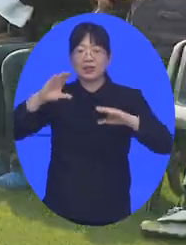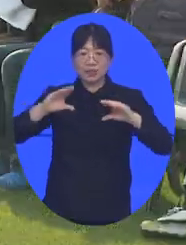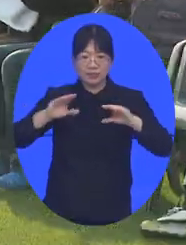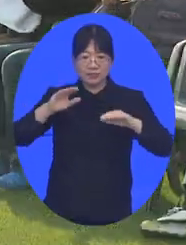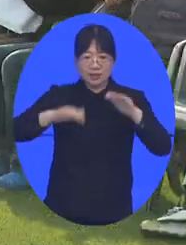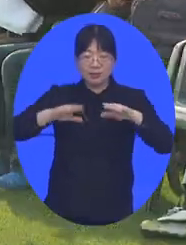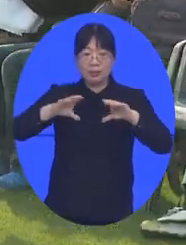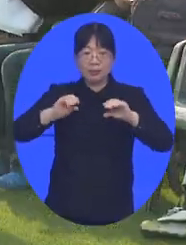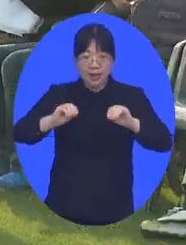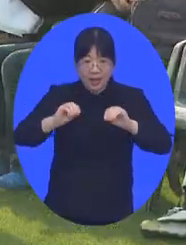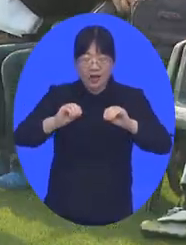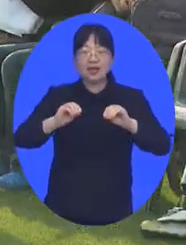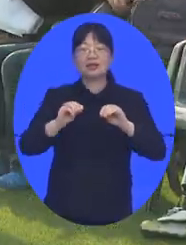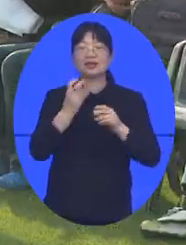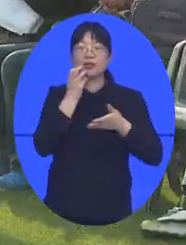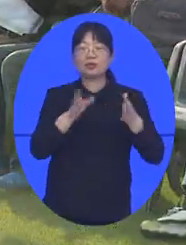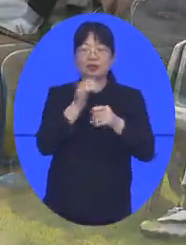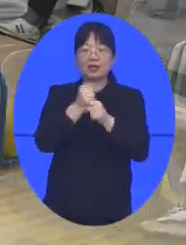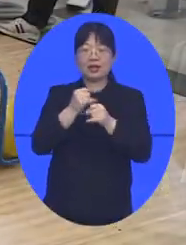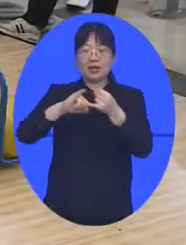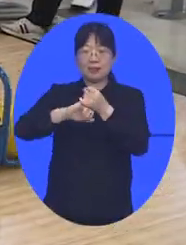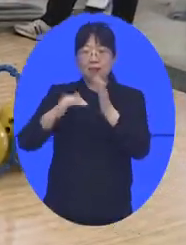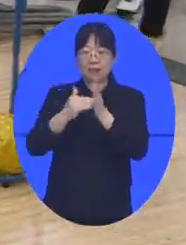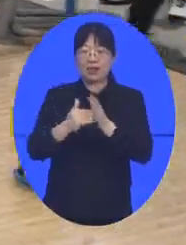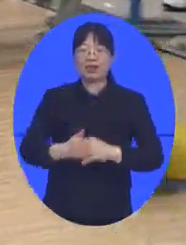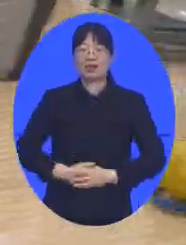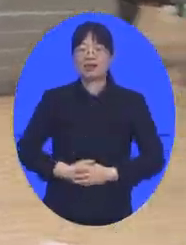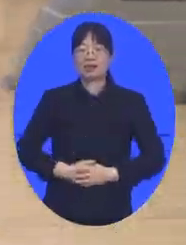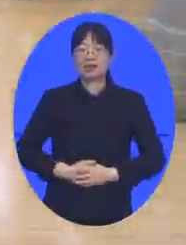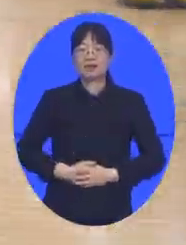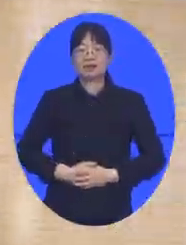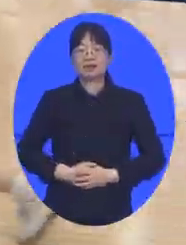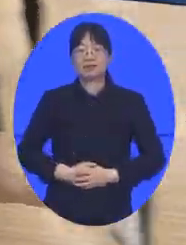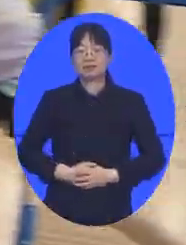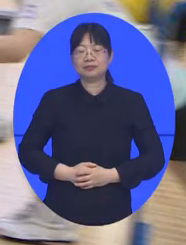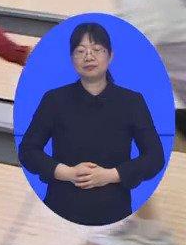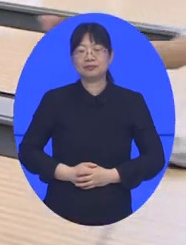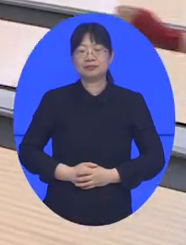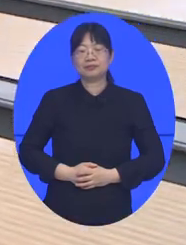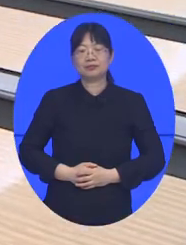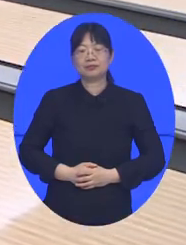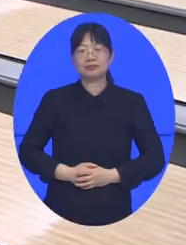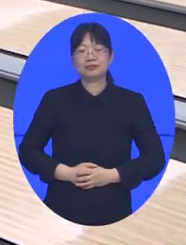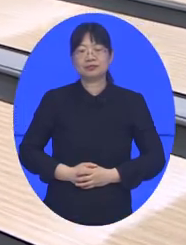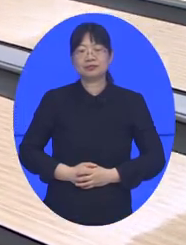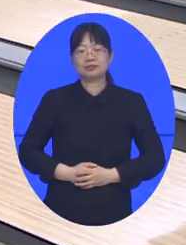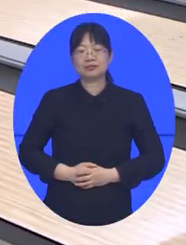없는 경기도를 만들겠다고 약속했습니다. 경기쇼TV 최창순입니다.